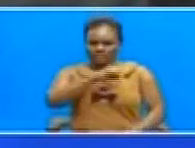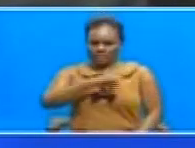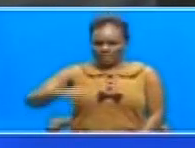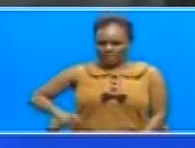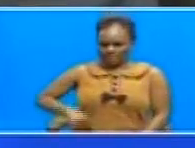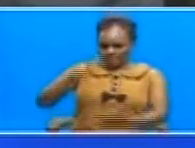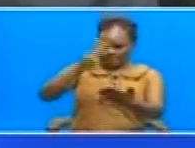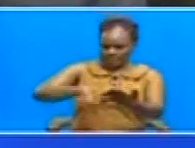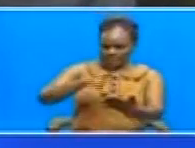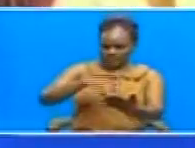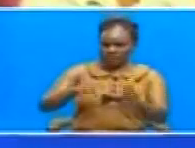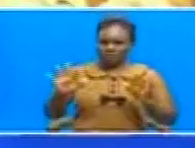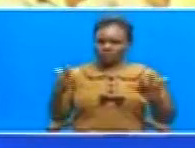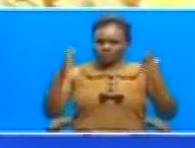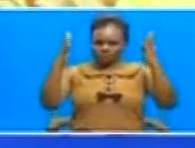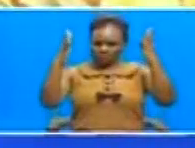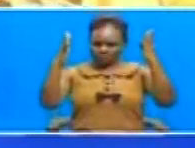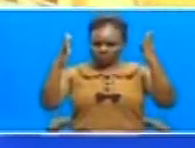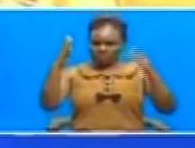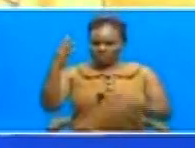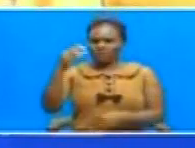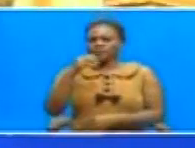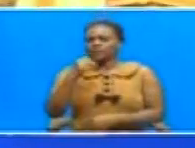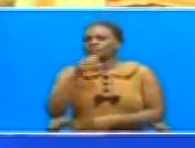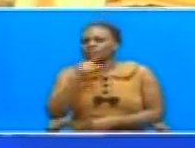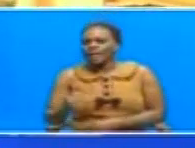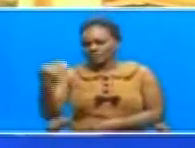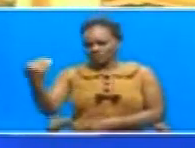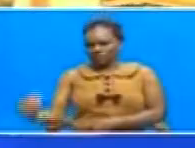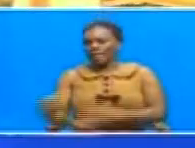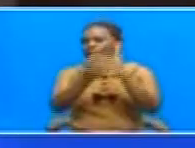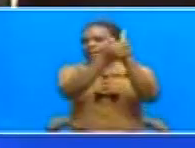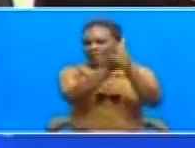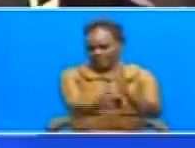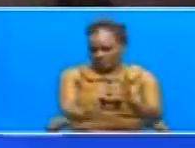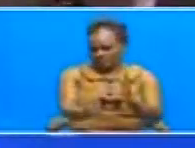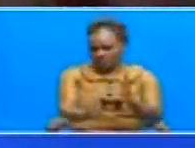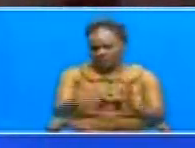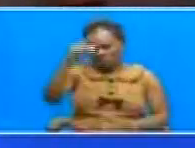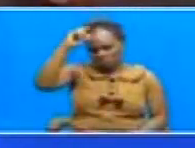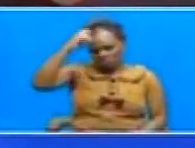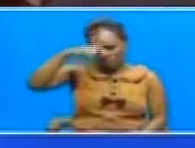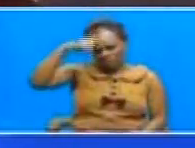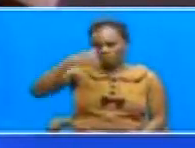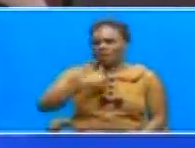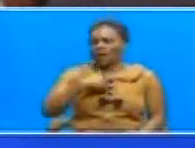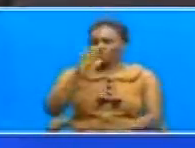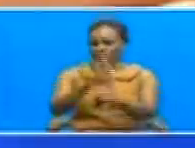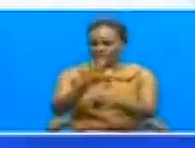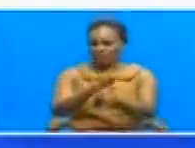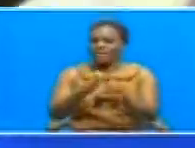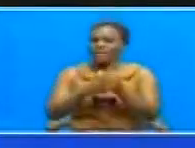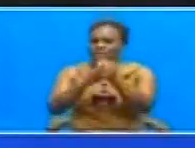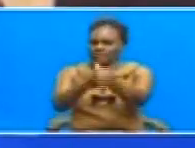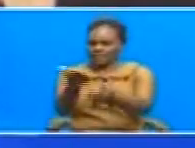Gideon Moi akimpa sifa kede kede mwenda zake kuwa kijana shupavu na aliyekuwa na busara. Miongoni mwa viongozi waliofika